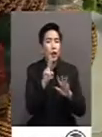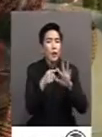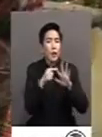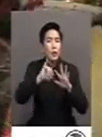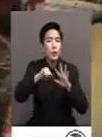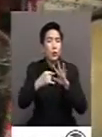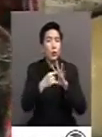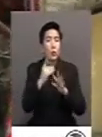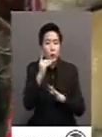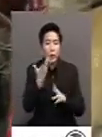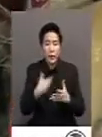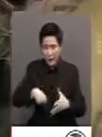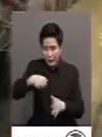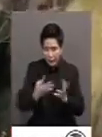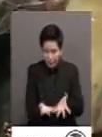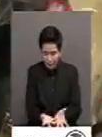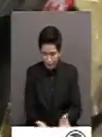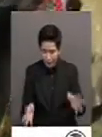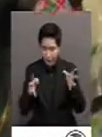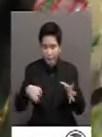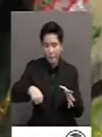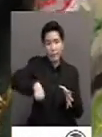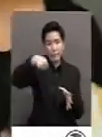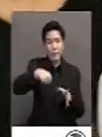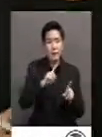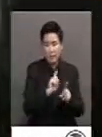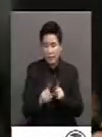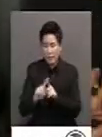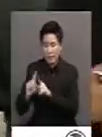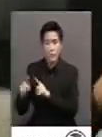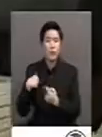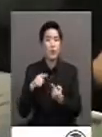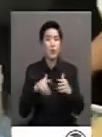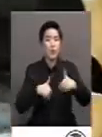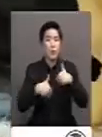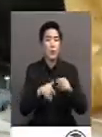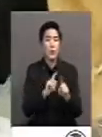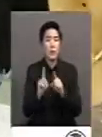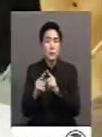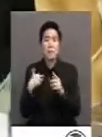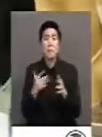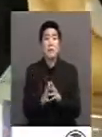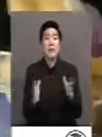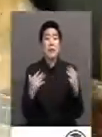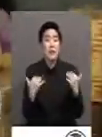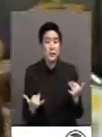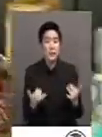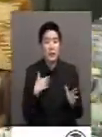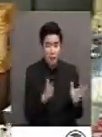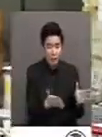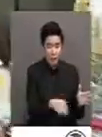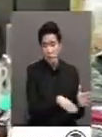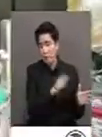วก็จักสานแล้วก็ตะกร้าอย่างที่เห็นเนี่ยค่ะ มีสินค้ามากมายจากชุมชนที่น่าสนใจเต็มไปหมดเลยนะคะผู้ชมถัดจากบู